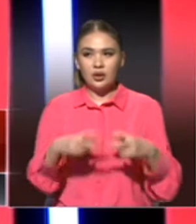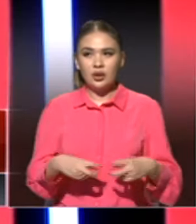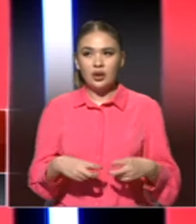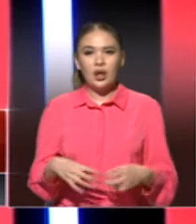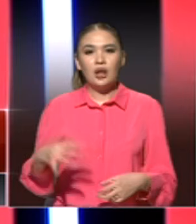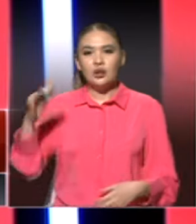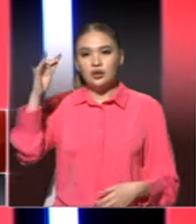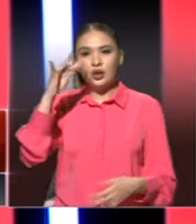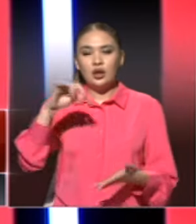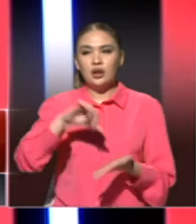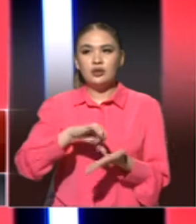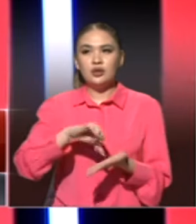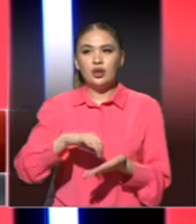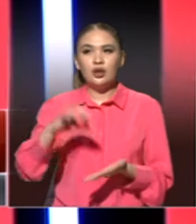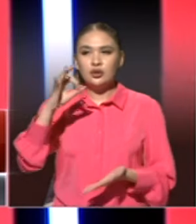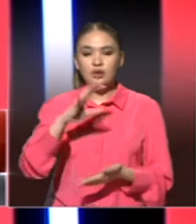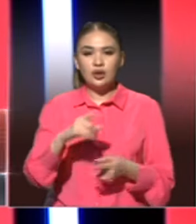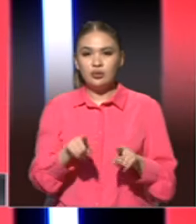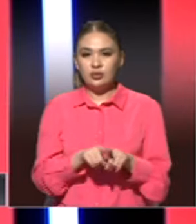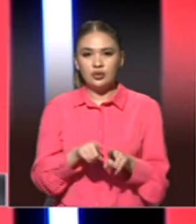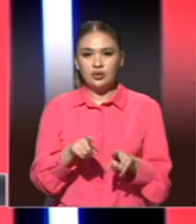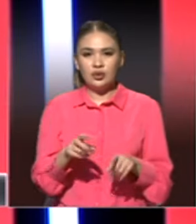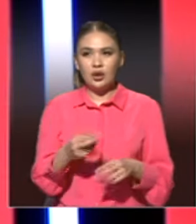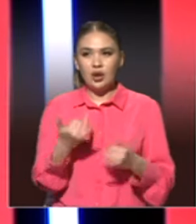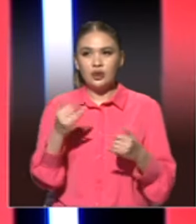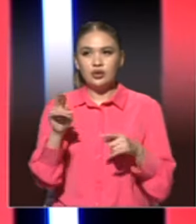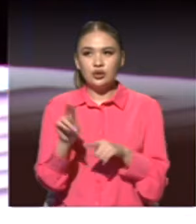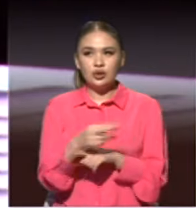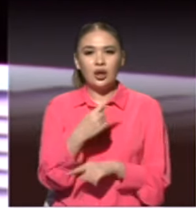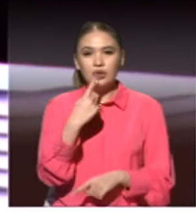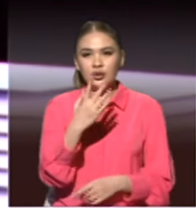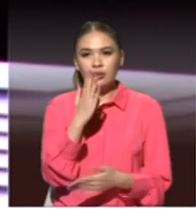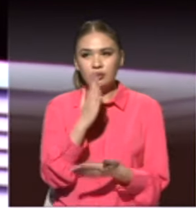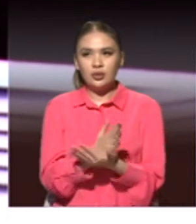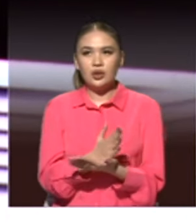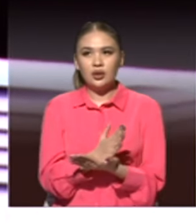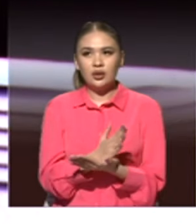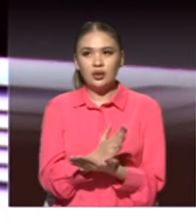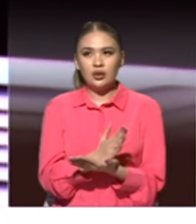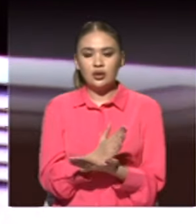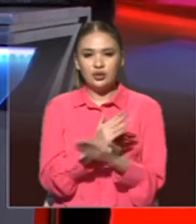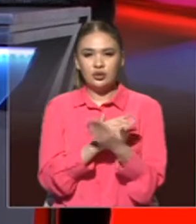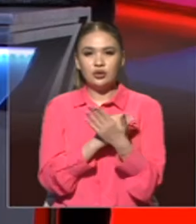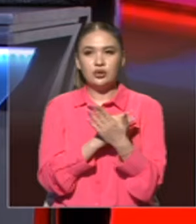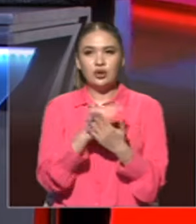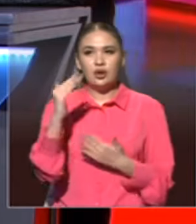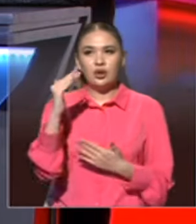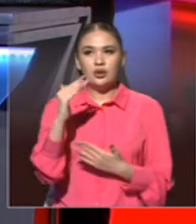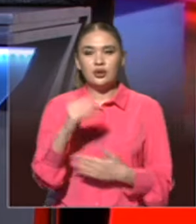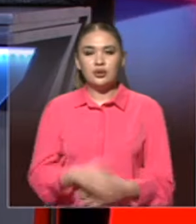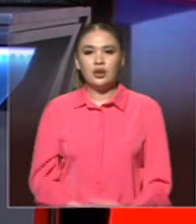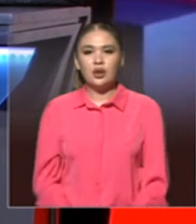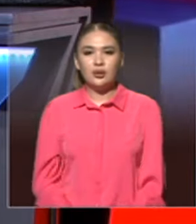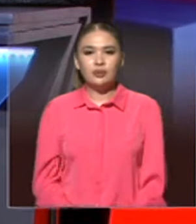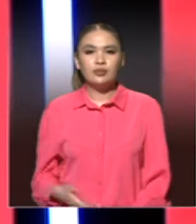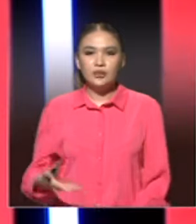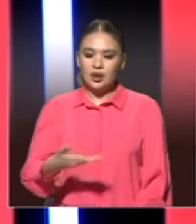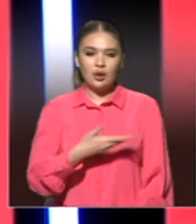тарих пәніне қатысты сұрақтар сынамаған адам қалған жоқ. Қазір түзеліп келе жатыр дейсіз ғой, қысқасы. Енді бір мәселені атап өтейін, Ерғанат мырза. Бізге берілген